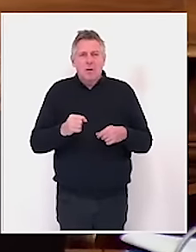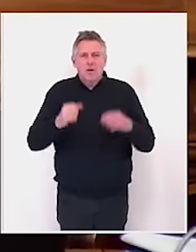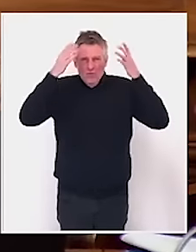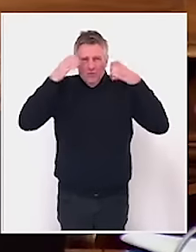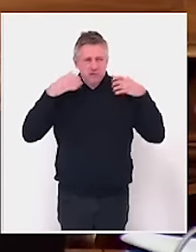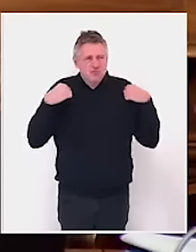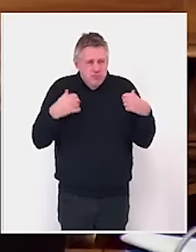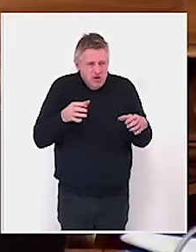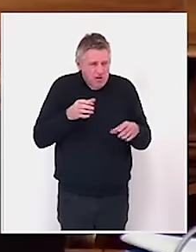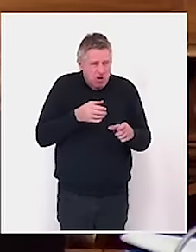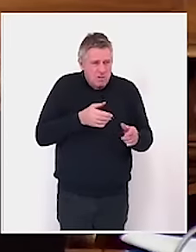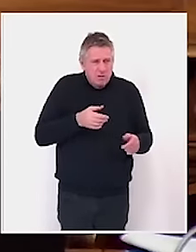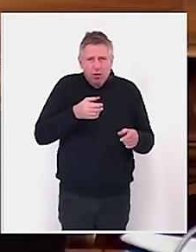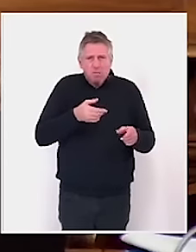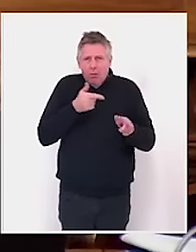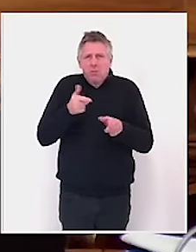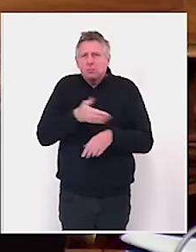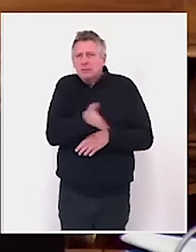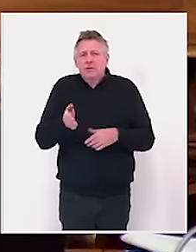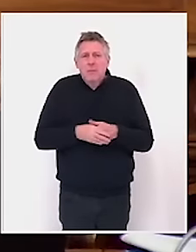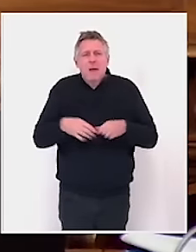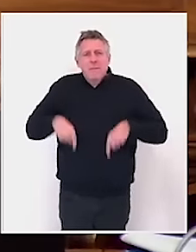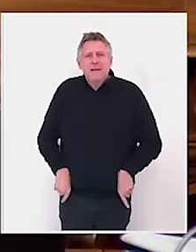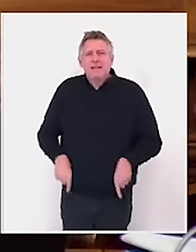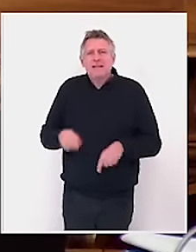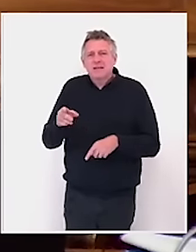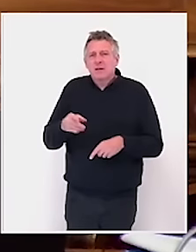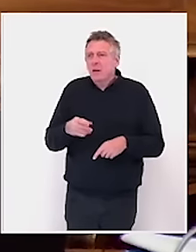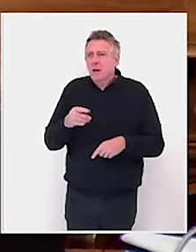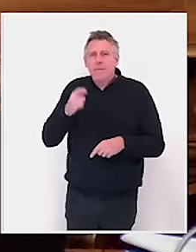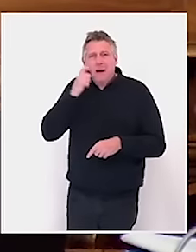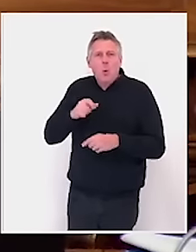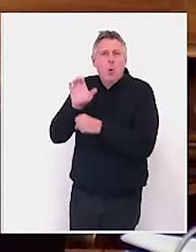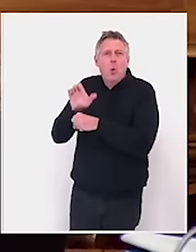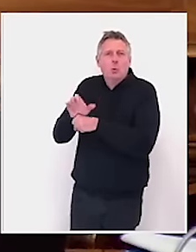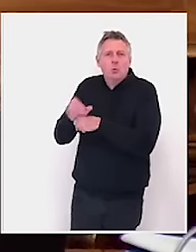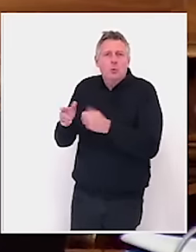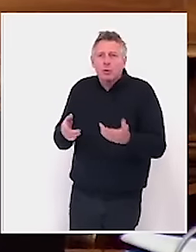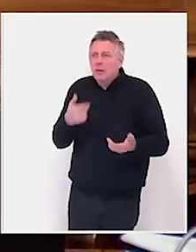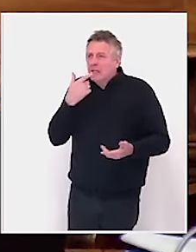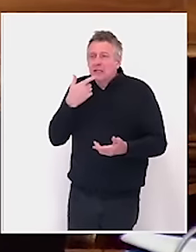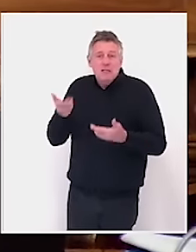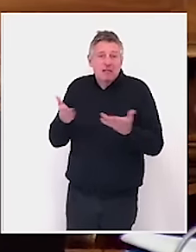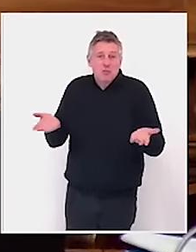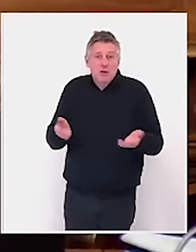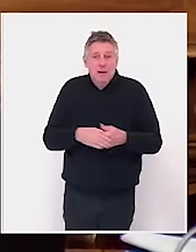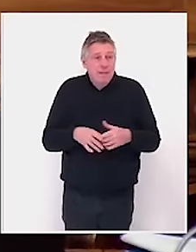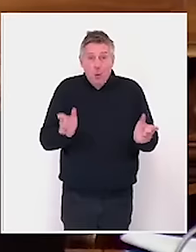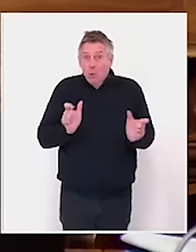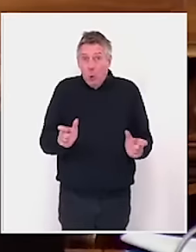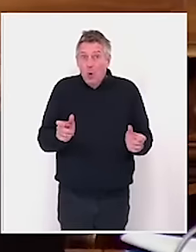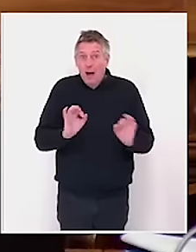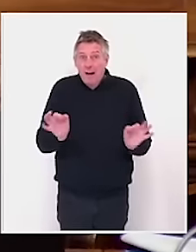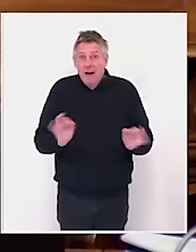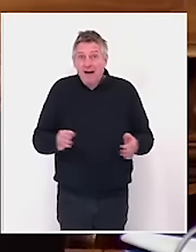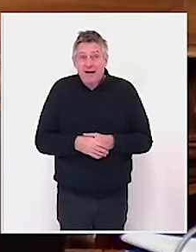mal de Macron, on peut dire du mal des ministres macroniens qui sont dans l'Assemblée d'ici, mais c'est tout. Et la réalité, c'est qu'on ne peut pas contrôler, on ne peut pas changer les choses.